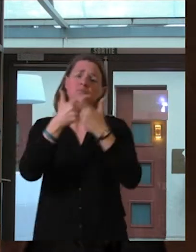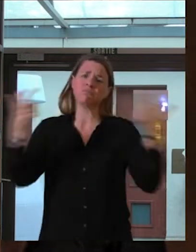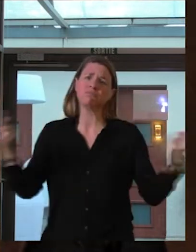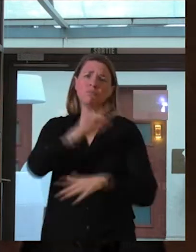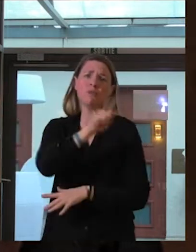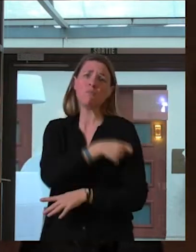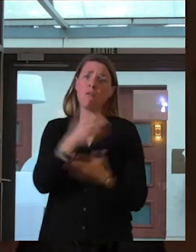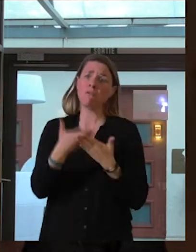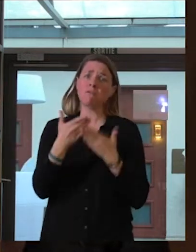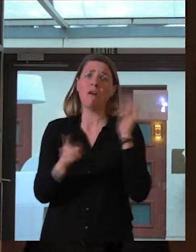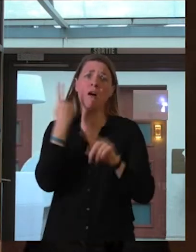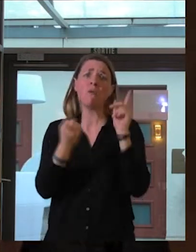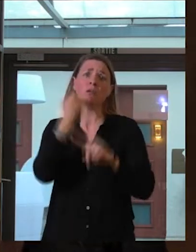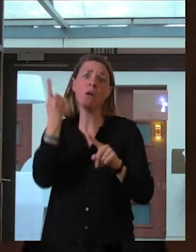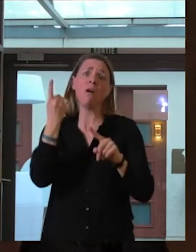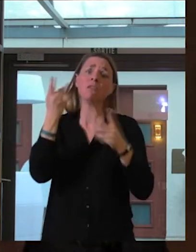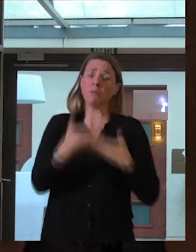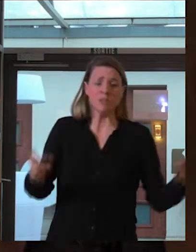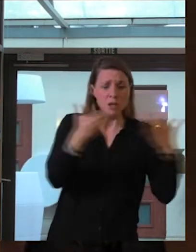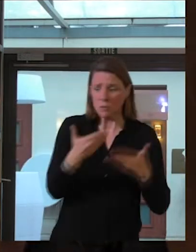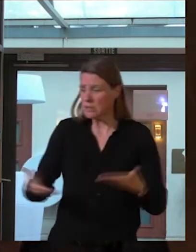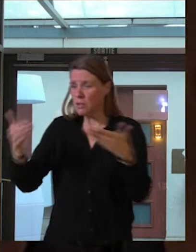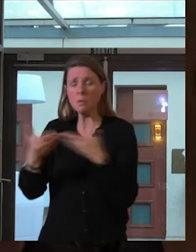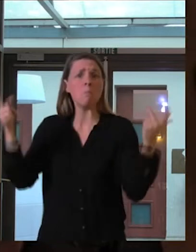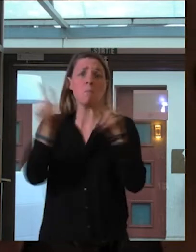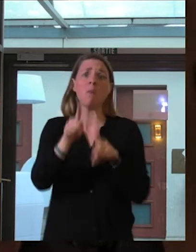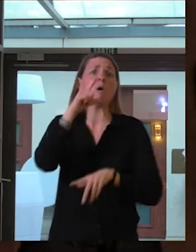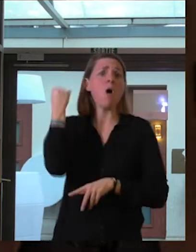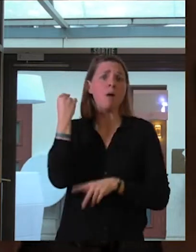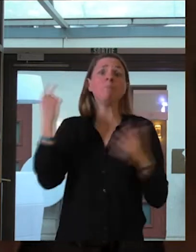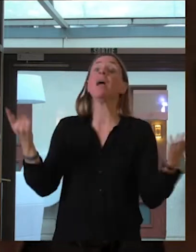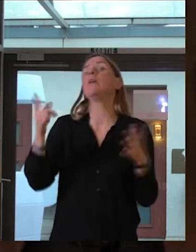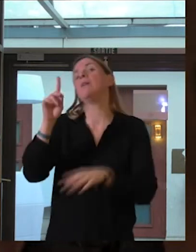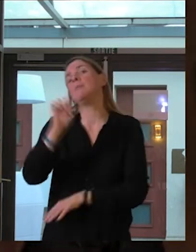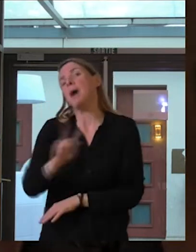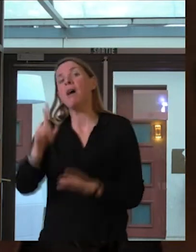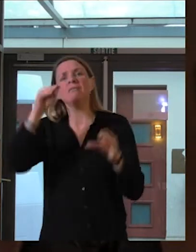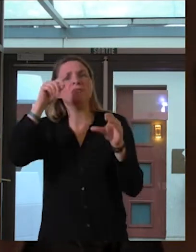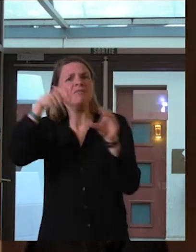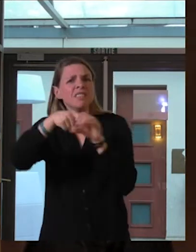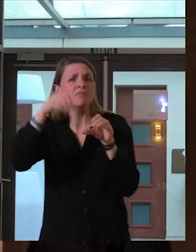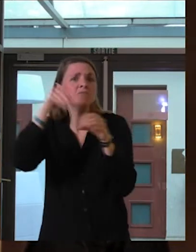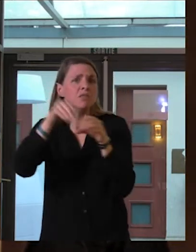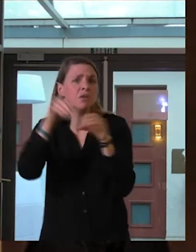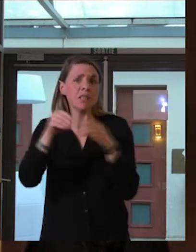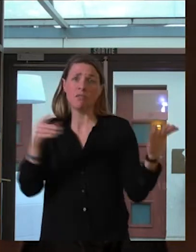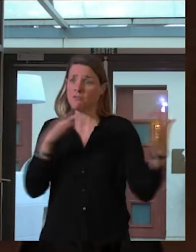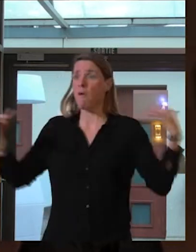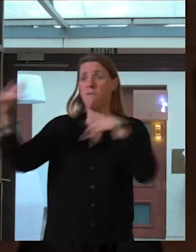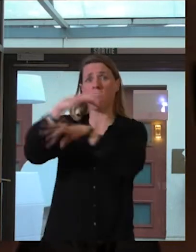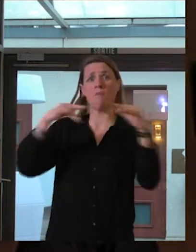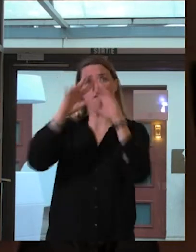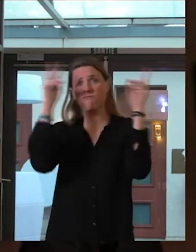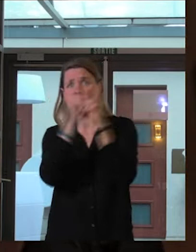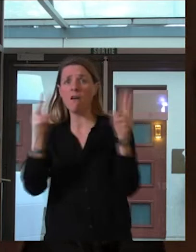important dans des conditions similaires aux hommes. Alors, je ne parle même pas du financier, je parle de tout ce qui environne le sport. Donc,